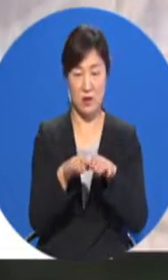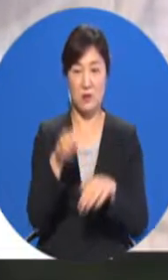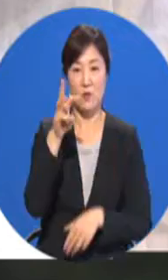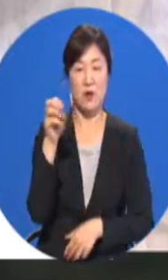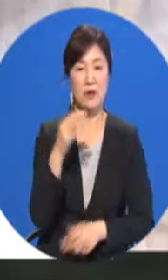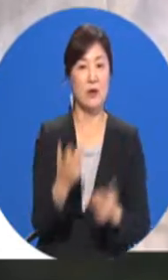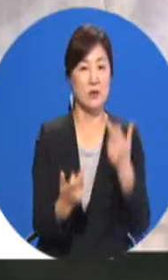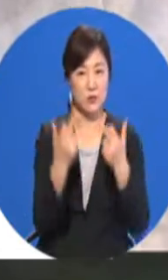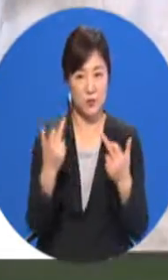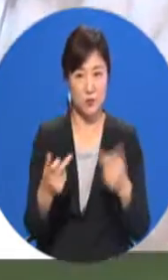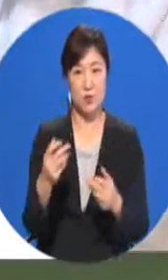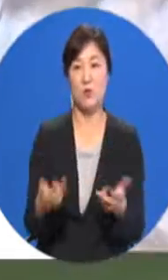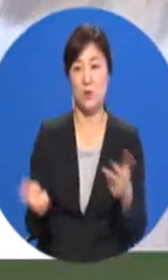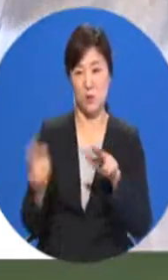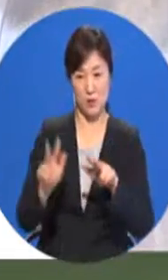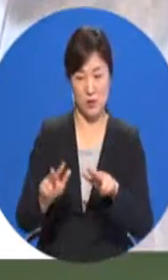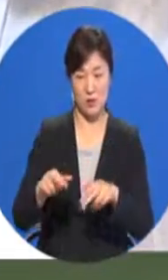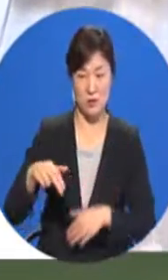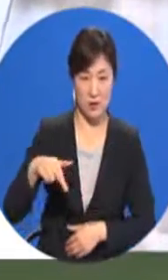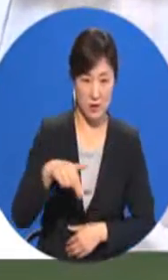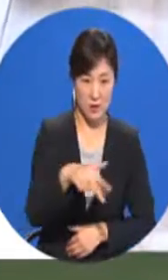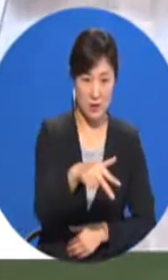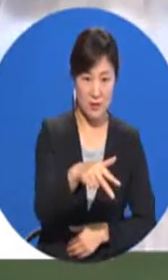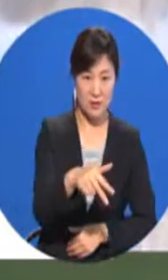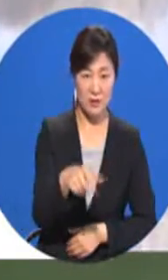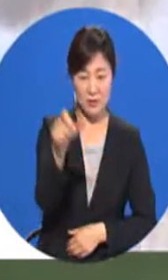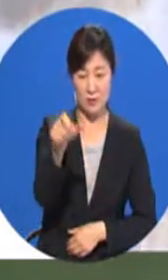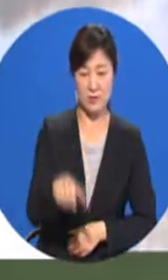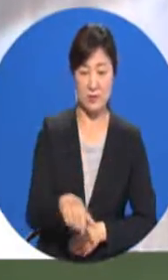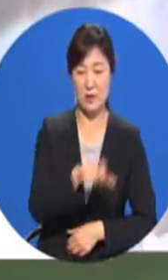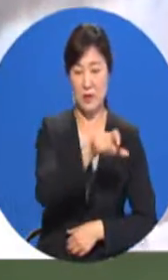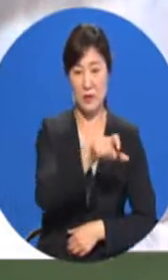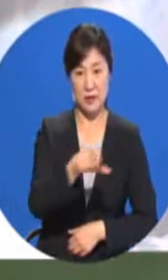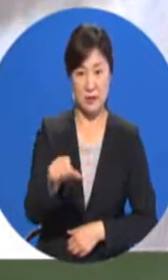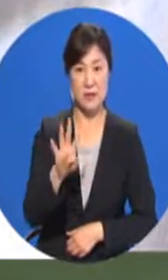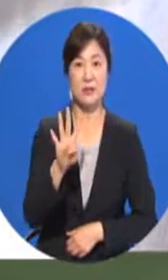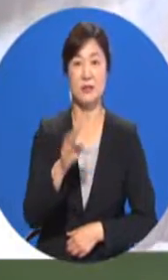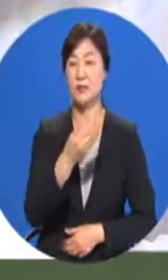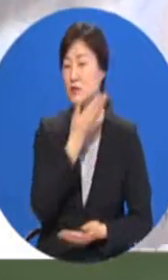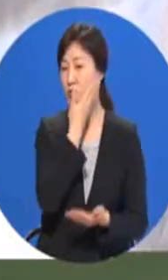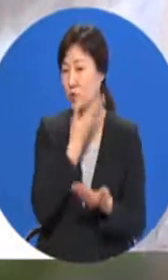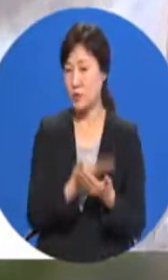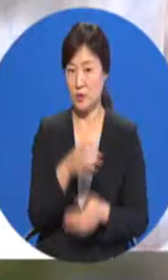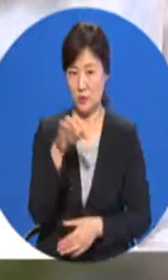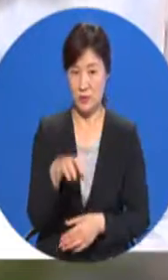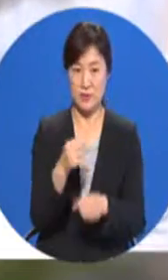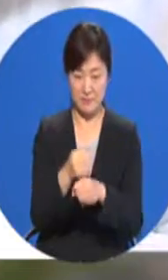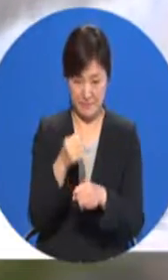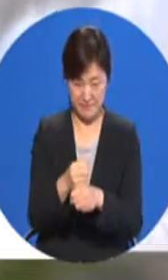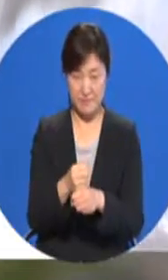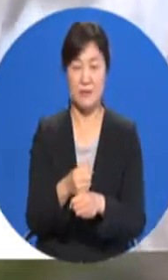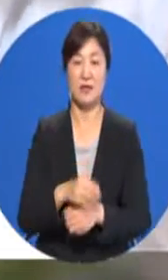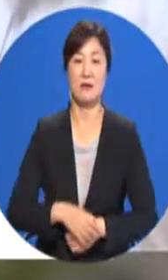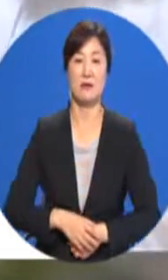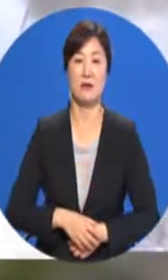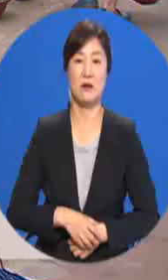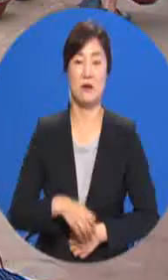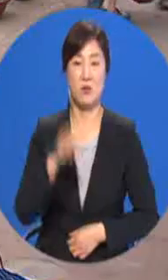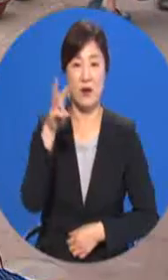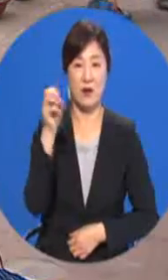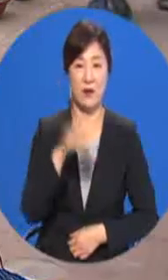그리고 유당공원입니다. 걸어서 네 가지 거점 공간을 테마길 조성을 해서 걸어서 광양을